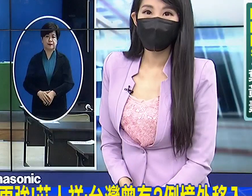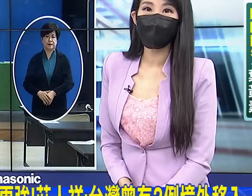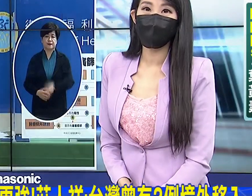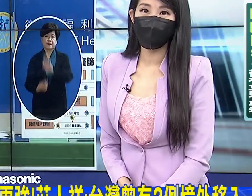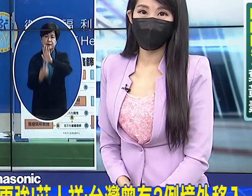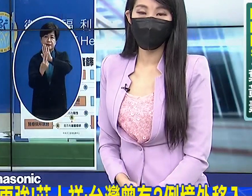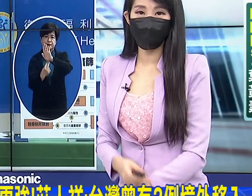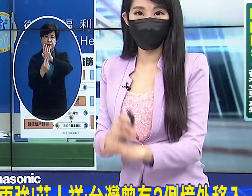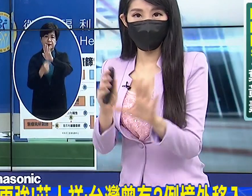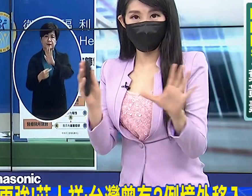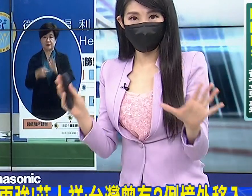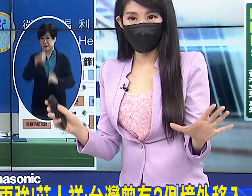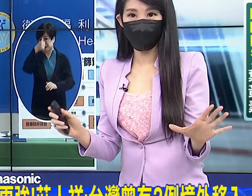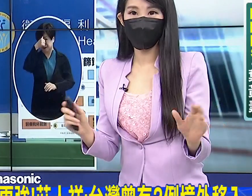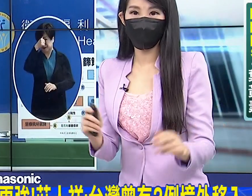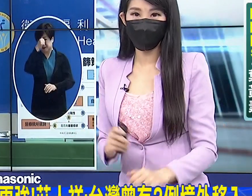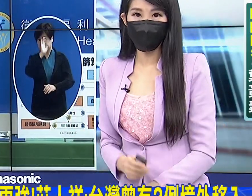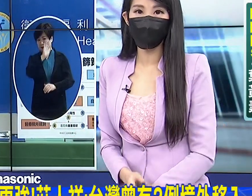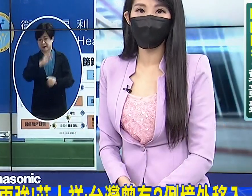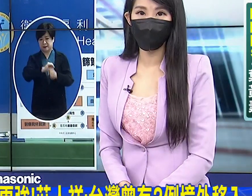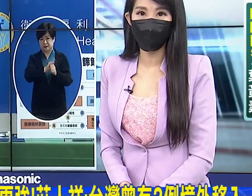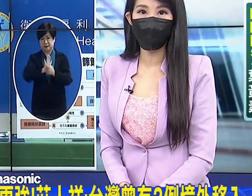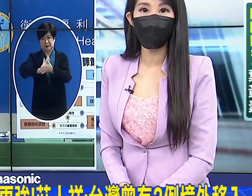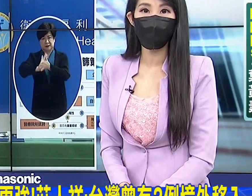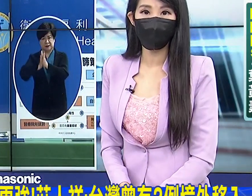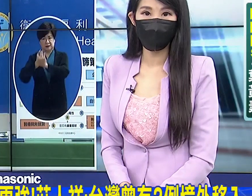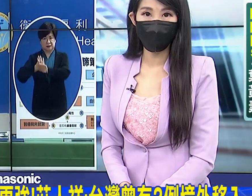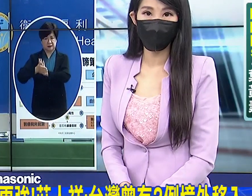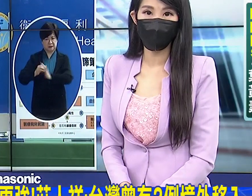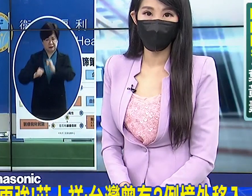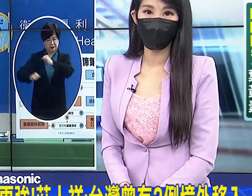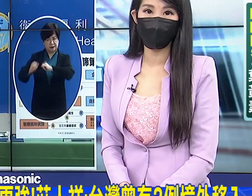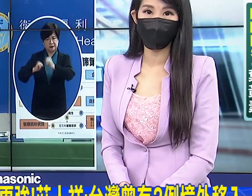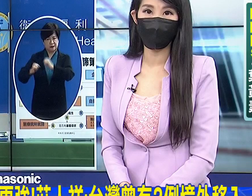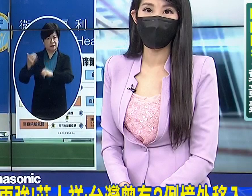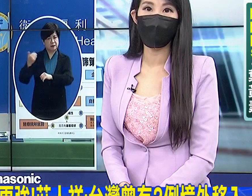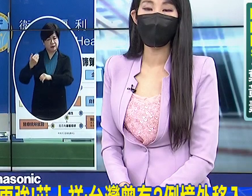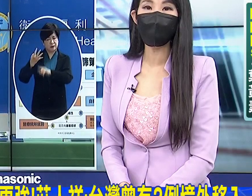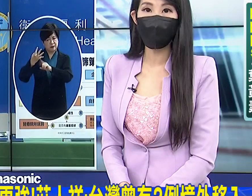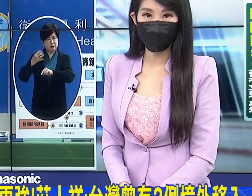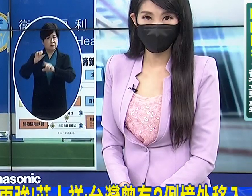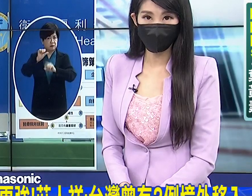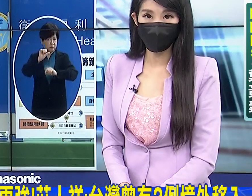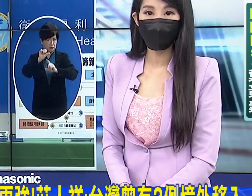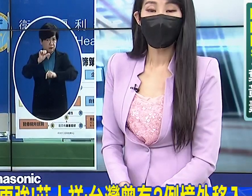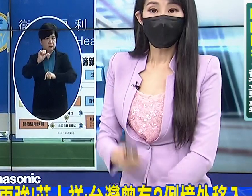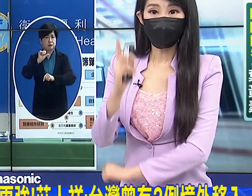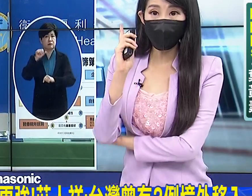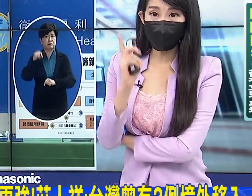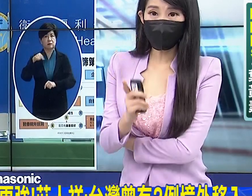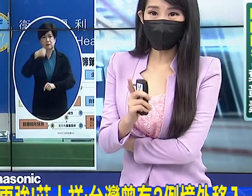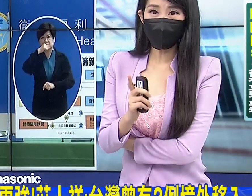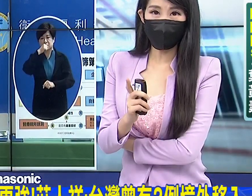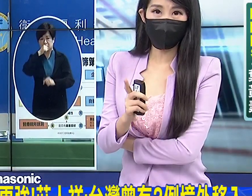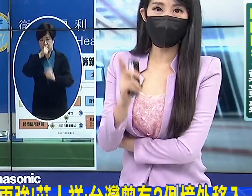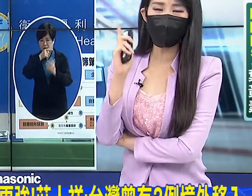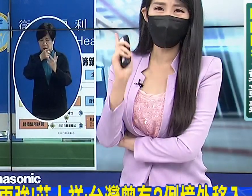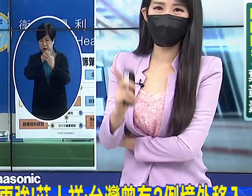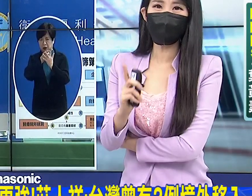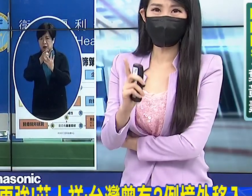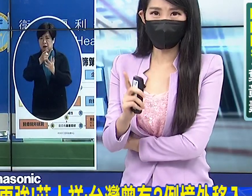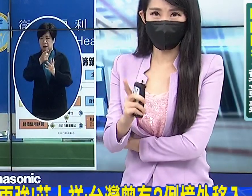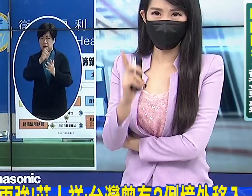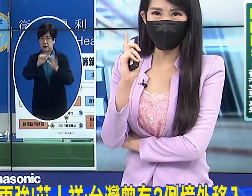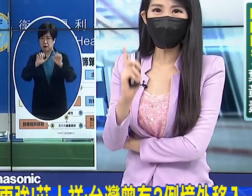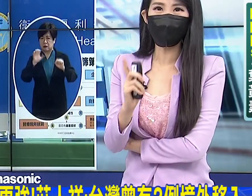情延烧造成了台湾这波疫情大流行的病毒株是英国的变种，这是呢 Alpha 病毒。但是告诉大家，更